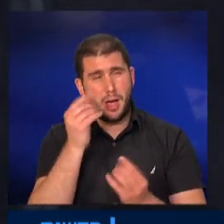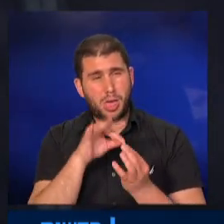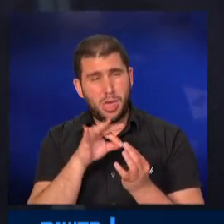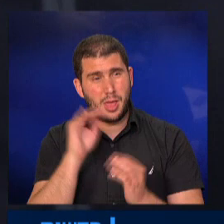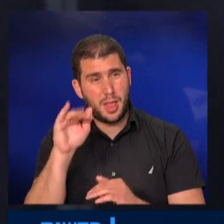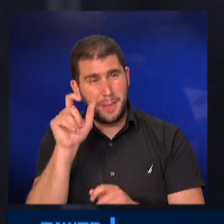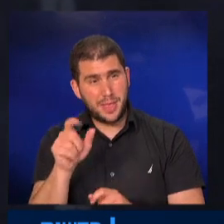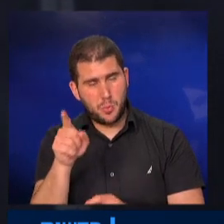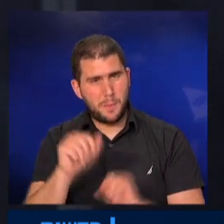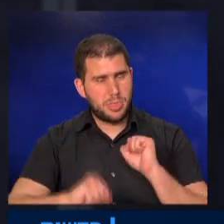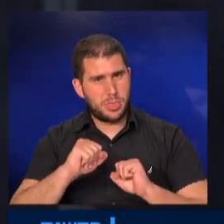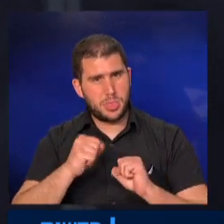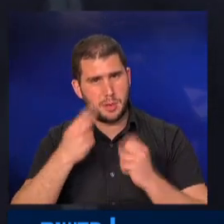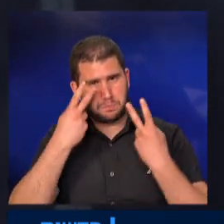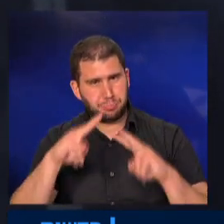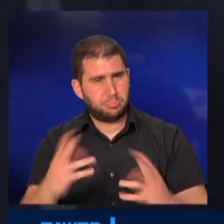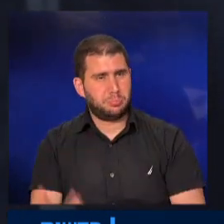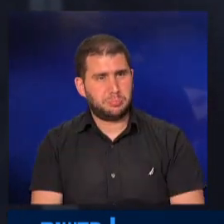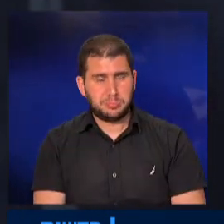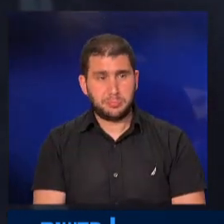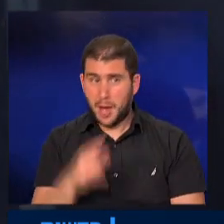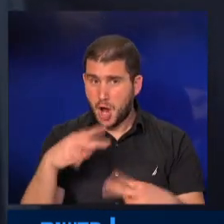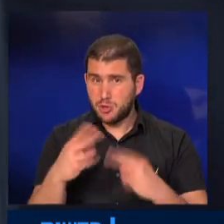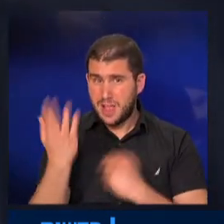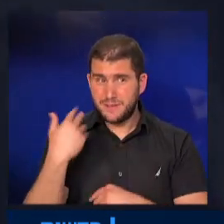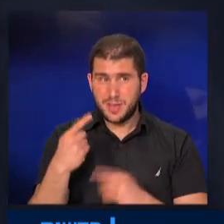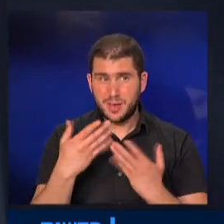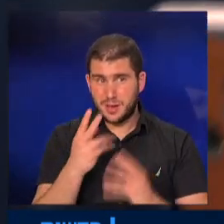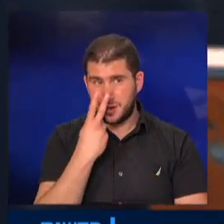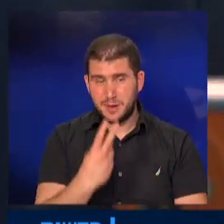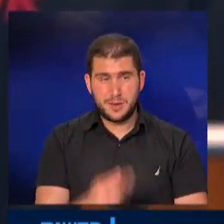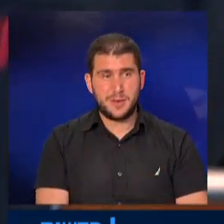אדם שהוא ככה מתנהג. חששת לפני שפתחת את זה?